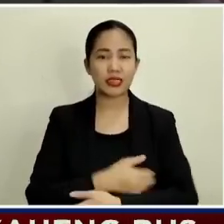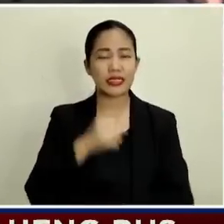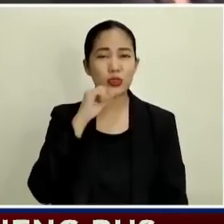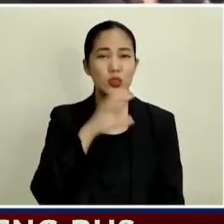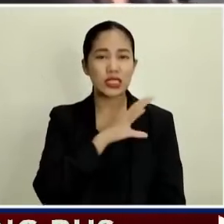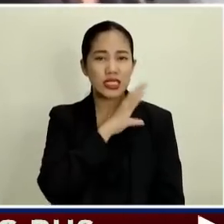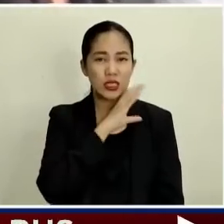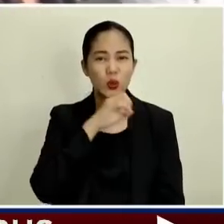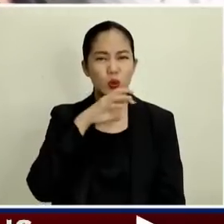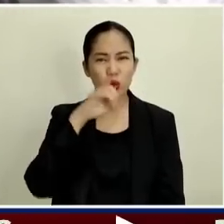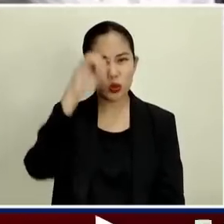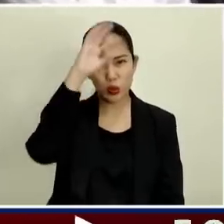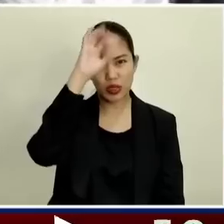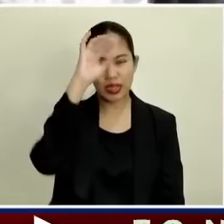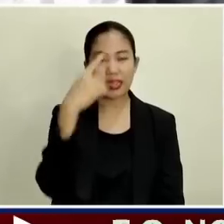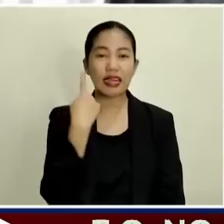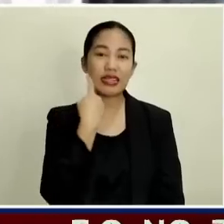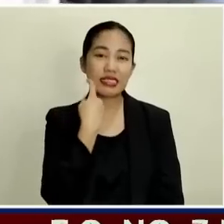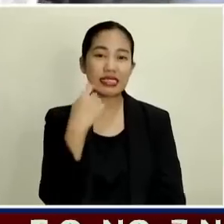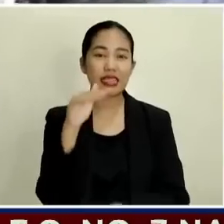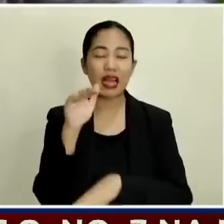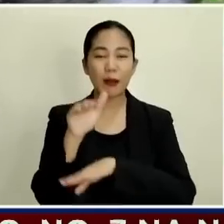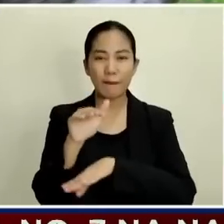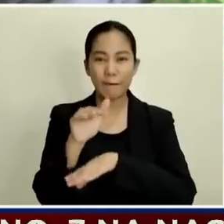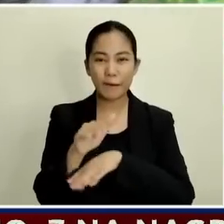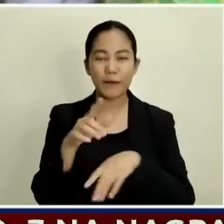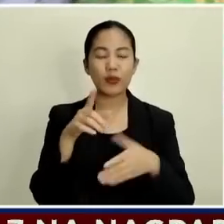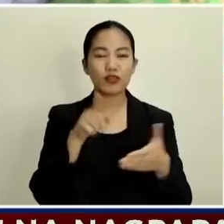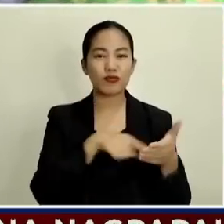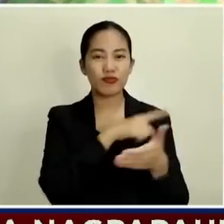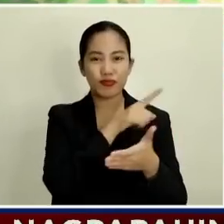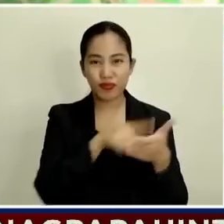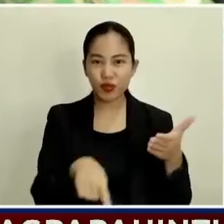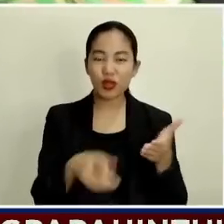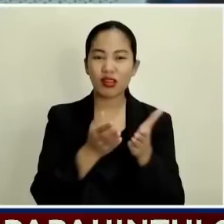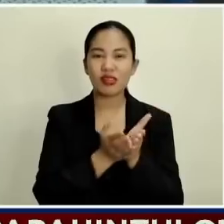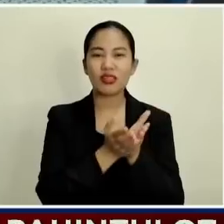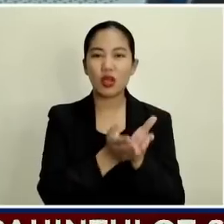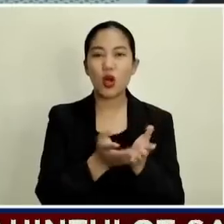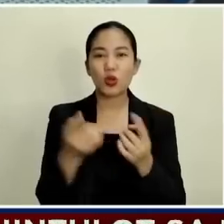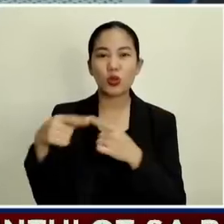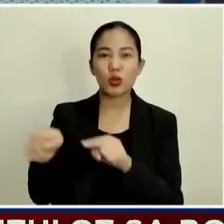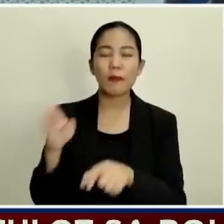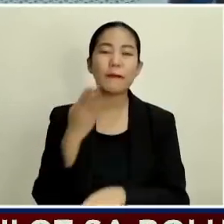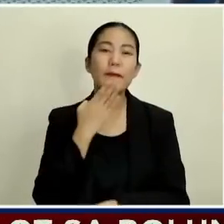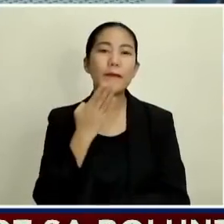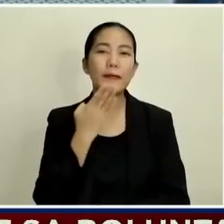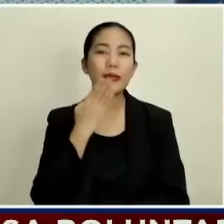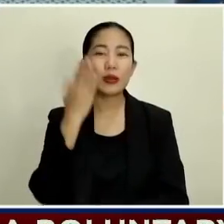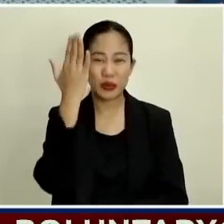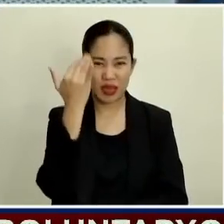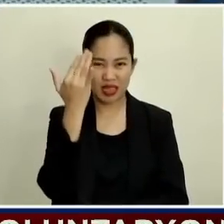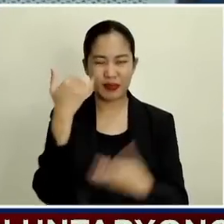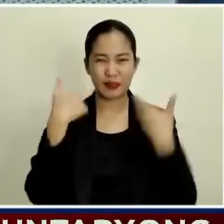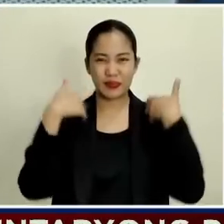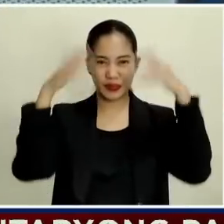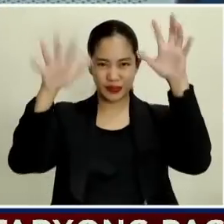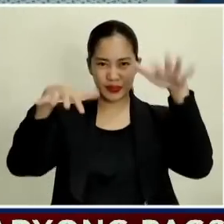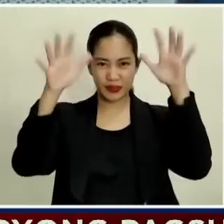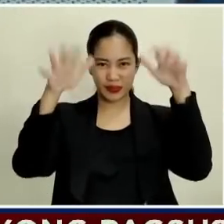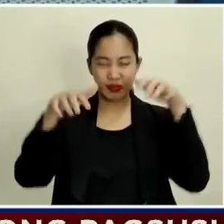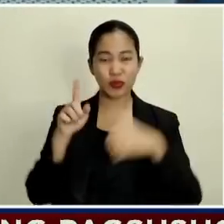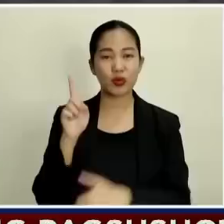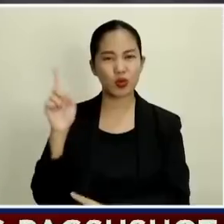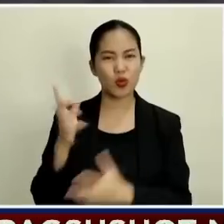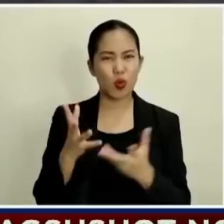kansilahin kaninang hapon ang biyahe nila patungong Bacolod dahil sa bagyong Paeng. Gustuhin man ni Joseph Lenilia na bumalik na